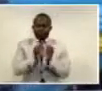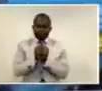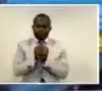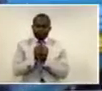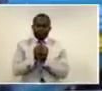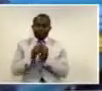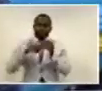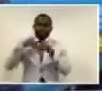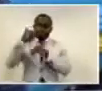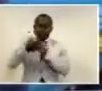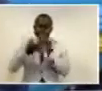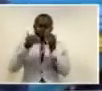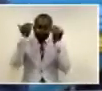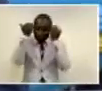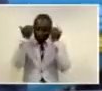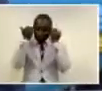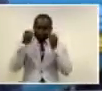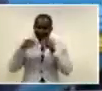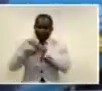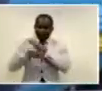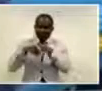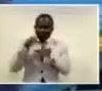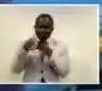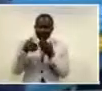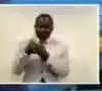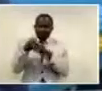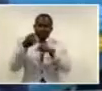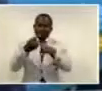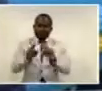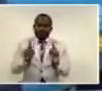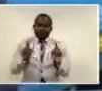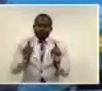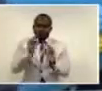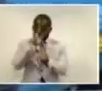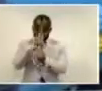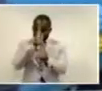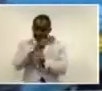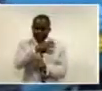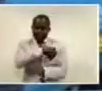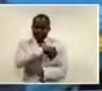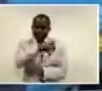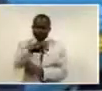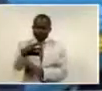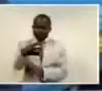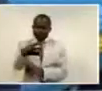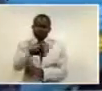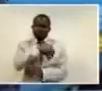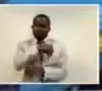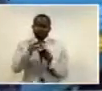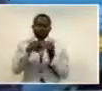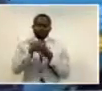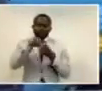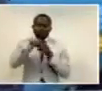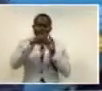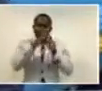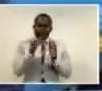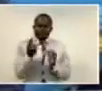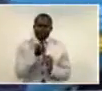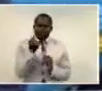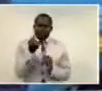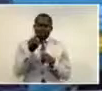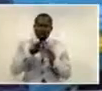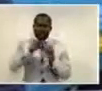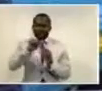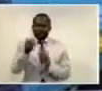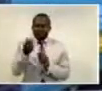Ubwo ngubwo naje kujurira mu rukiko rw'ubujurire ariko yarahishe imitungo. Nuvuga ngo umutungo twari turimo ni inzu gusa twari dufite,